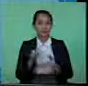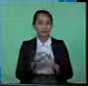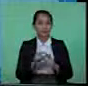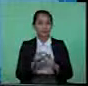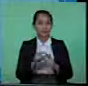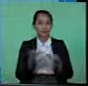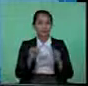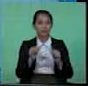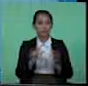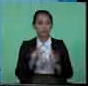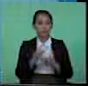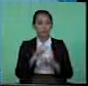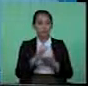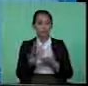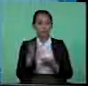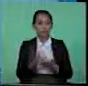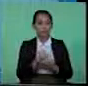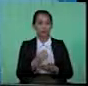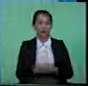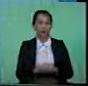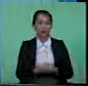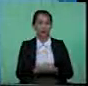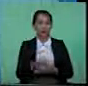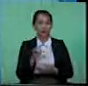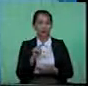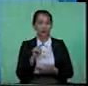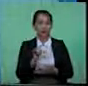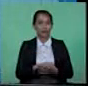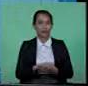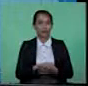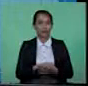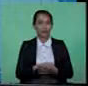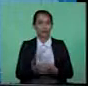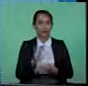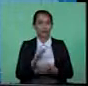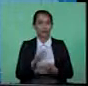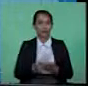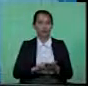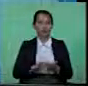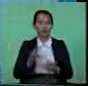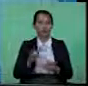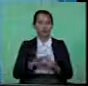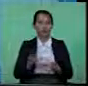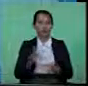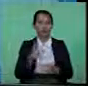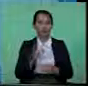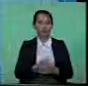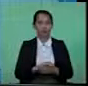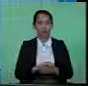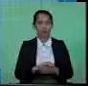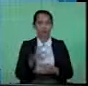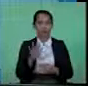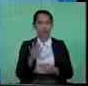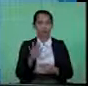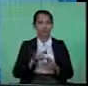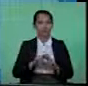toping. Demak, D 3085 ga teng, S esa 5 ga teng.